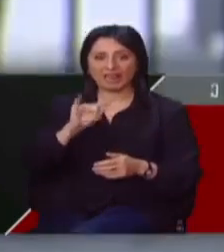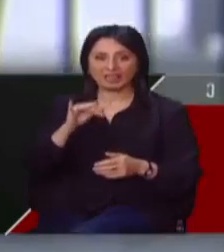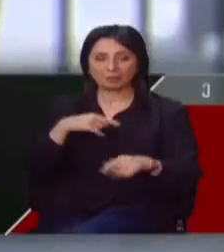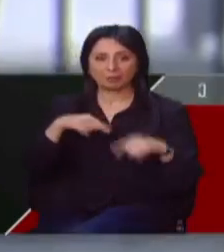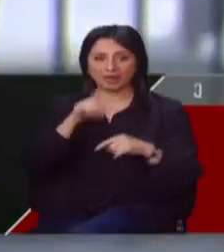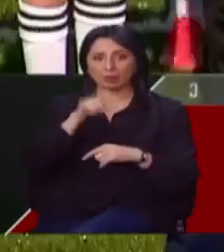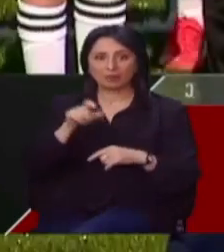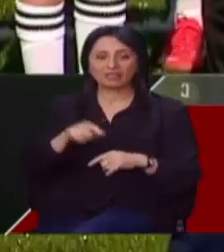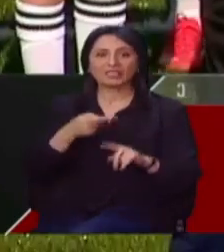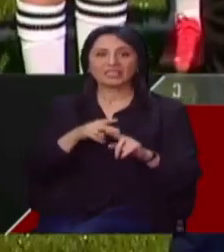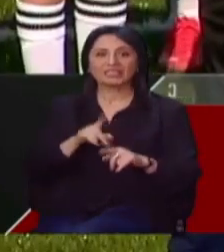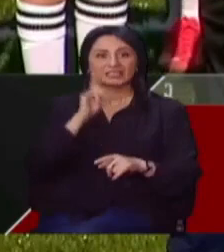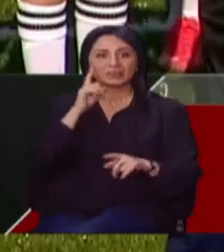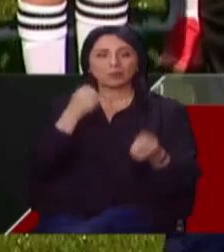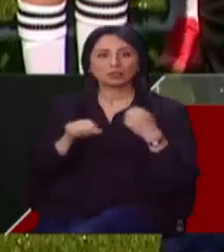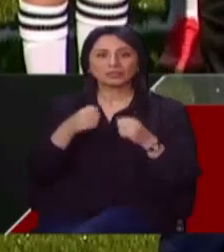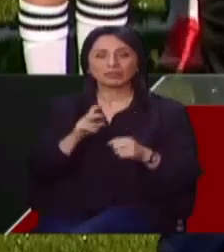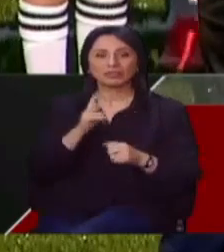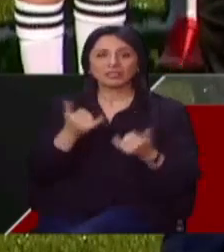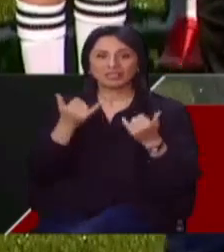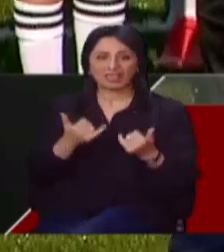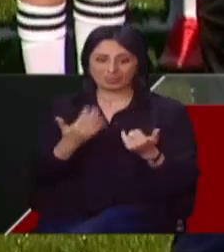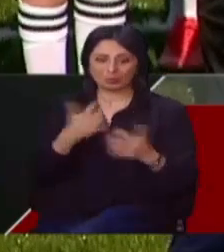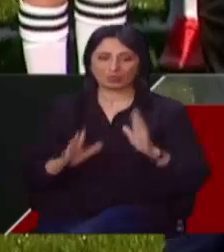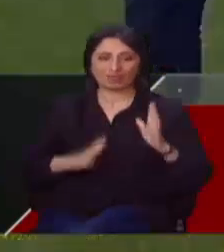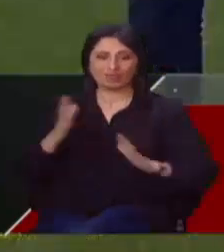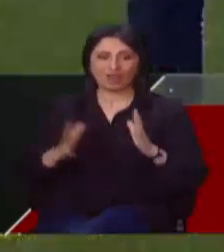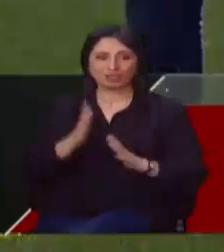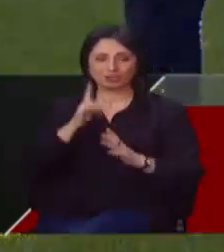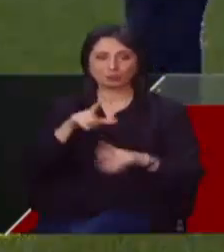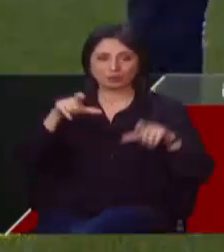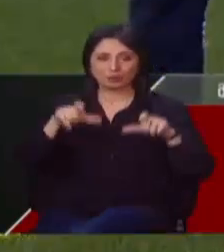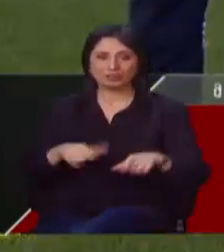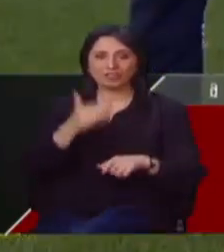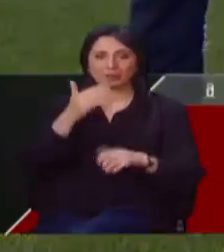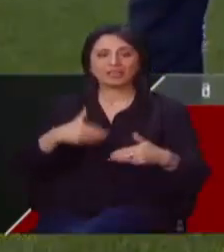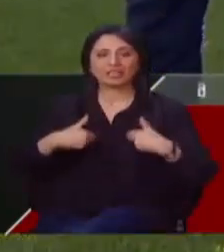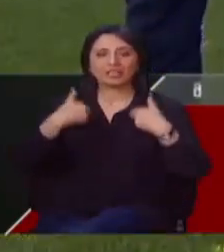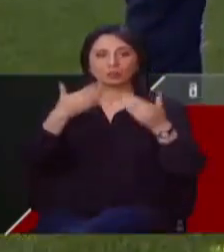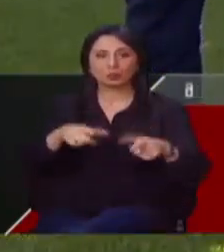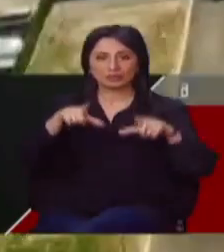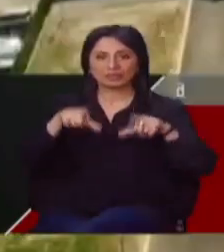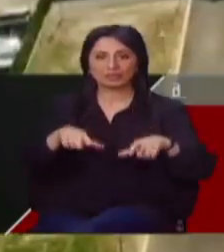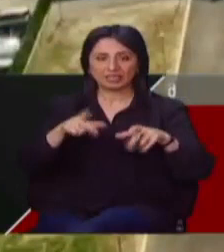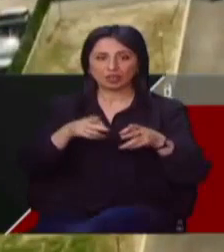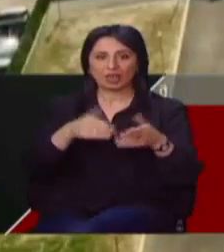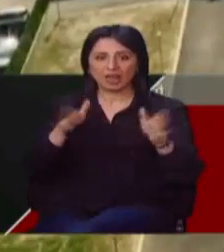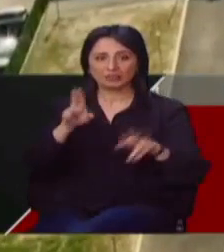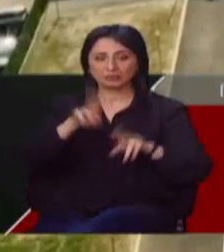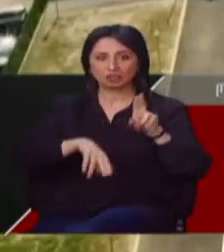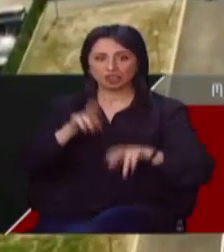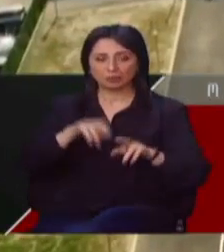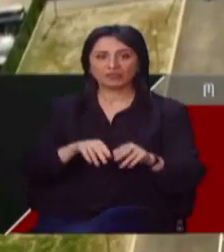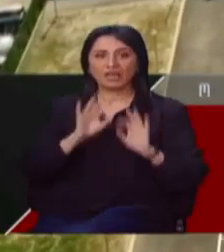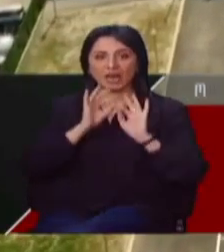ფეხბურთელებს, ასევე იმ მოზარდებს, რომლებიც დღეიდან უკვე ივარჯიშებენ ამ სტადიონზე. მათ მიულოცა სტადიონის გახსნა და მშენებლობა